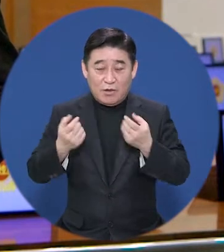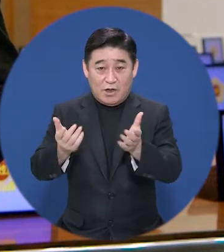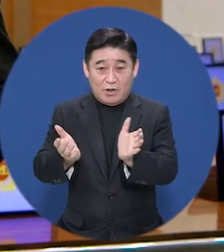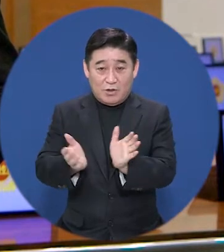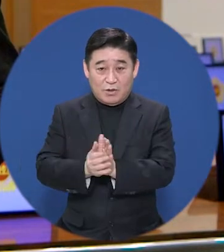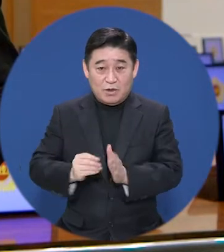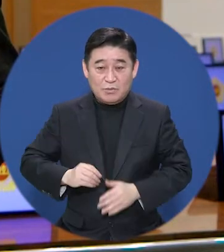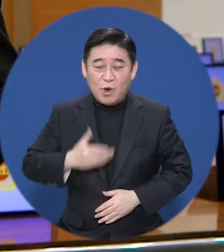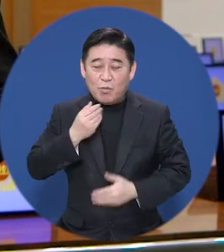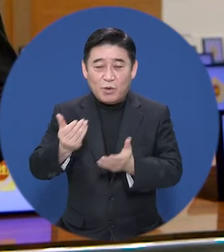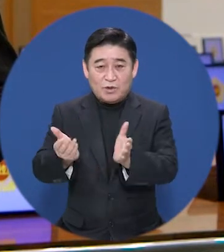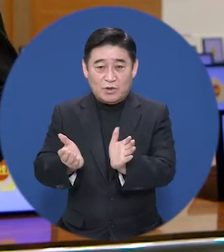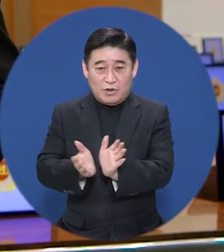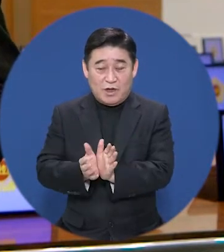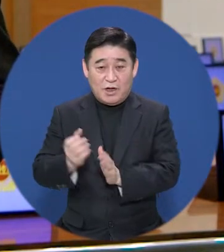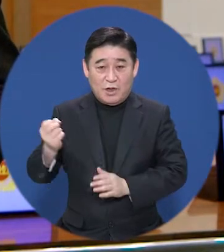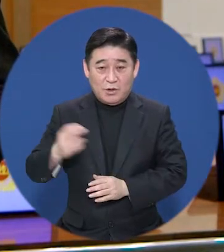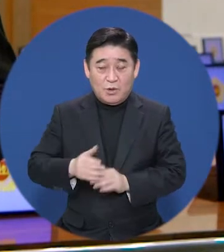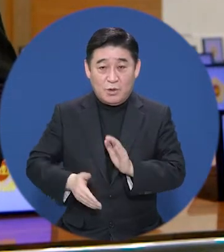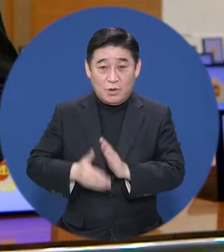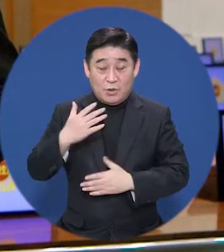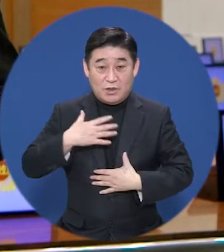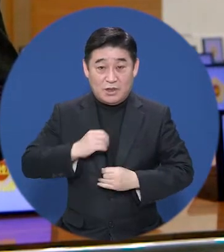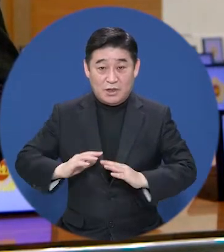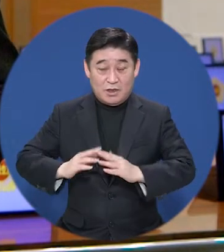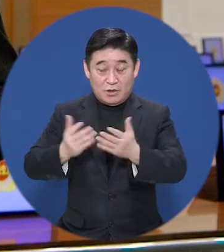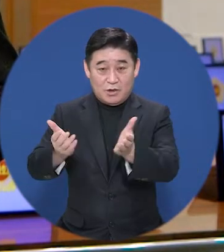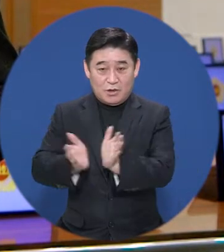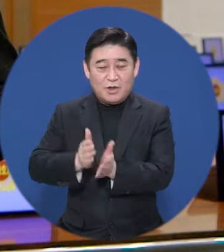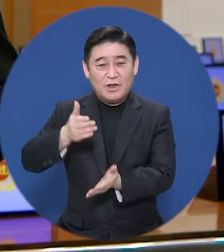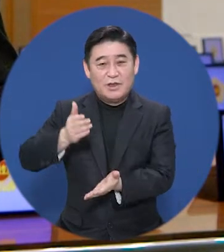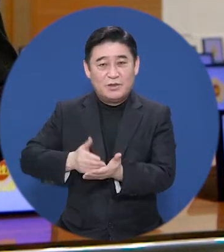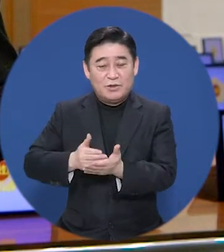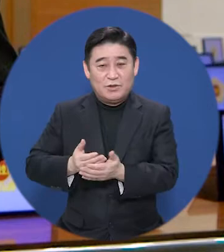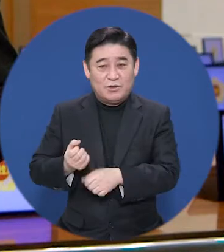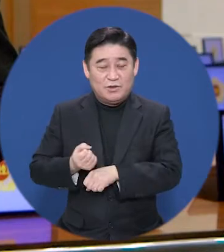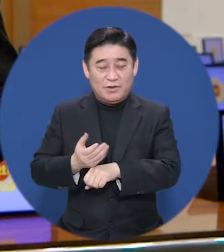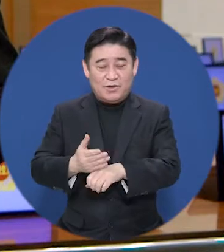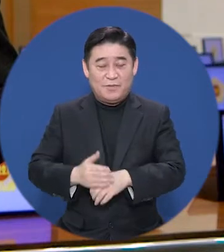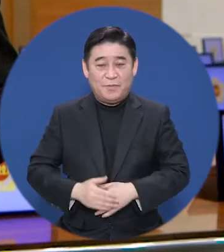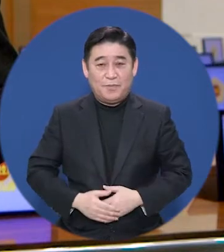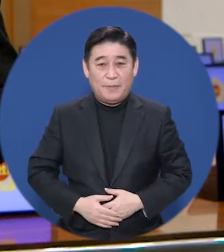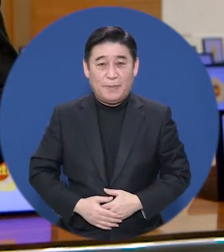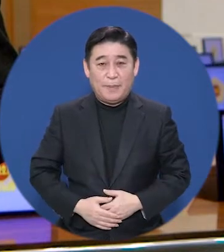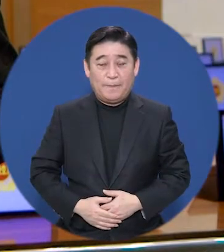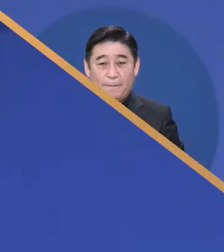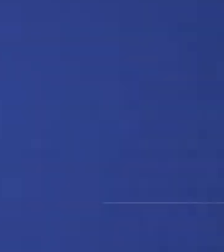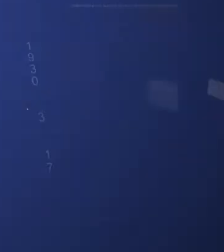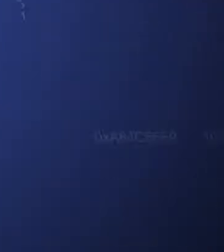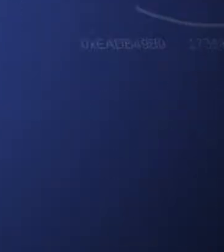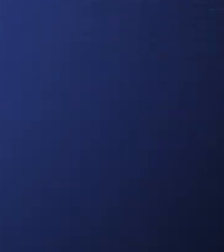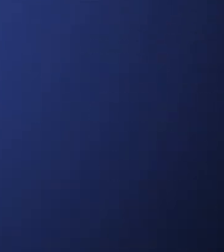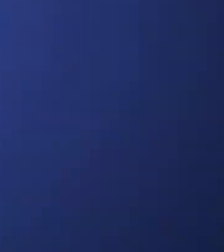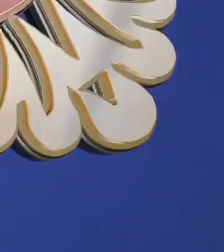문화체육관광위원회와 보건복지위원회 그리고 도시안전건설위원회 소식 이어서 만나보겠습니다.